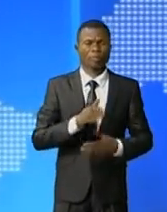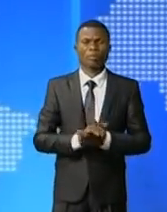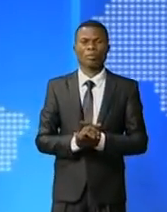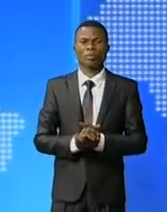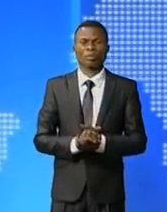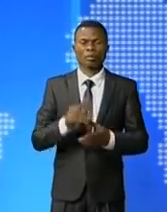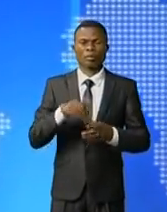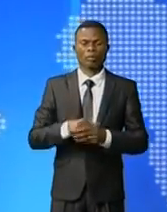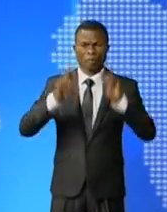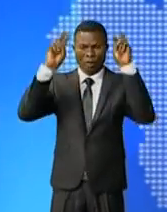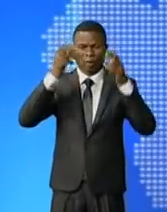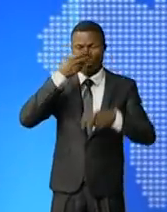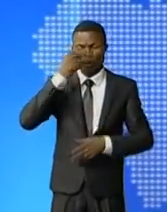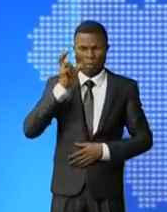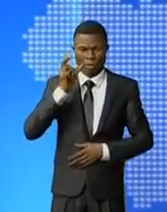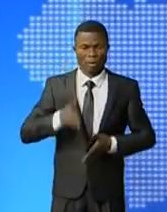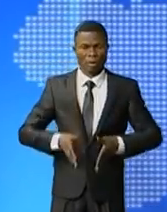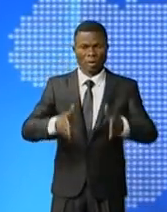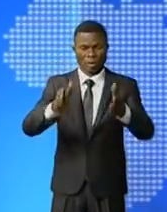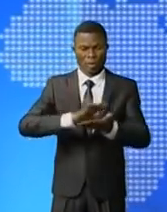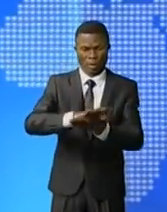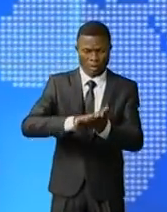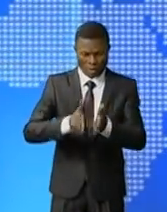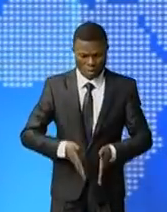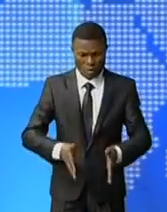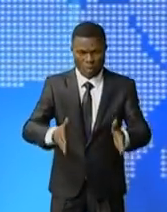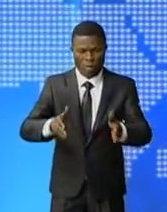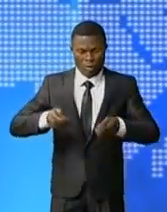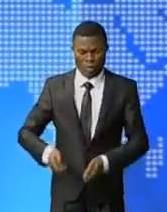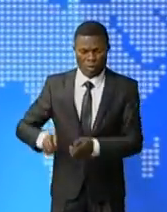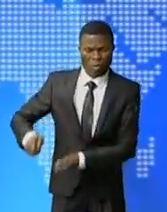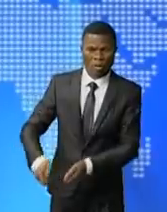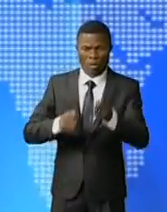Et puis, dans la ville de Bukavu, les routes asphaltées, le caniveau curé,